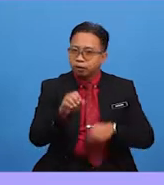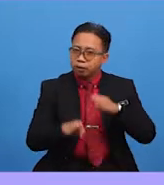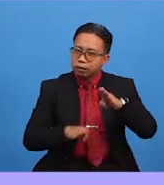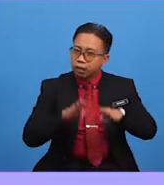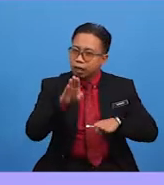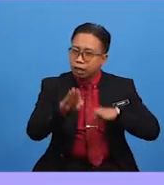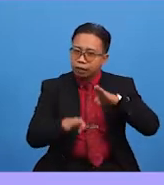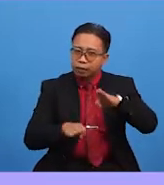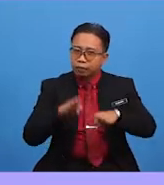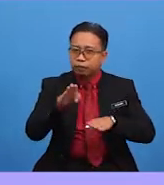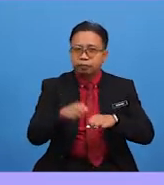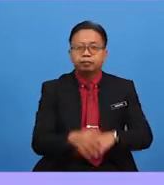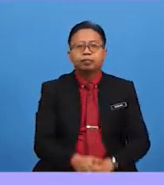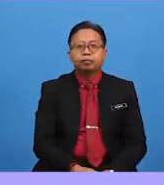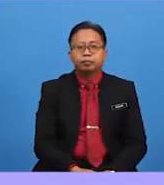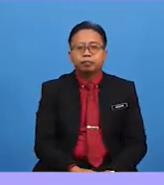Basikal.